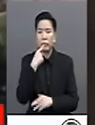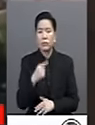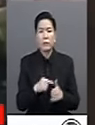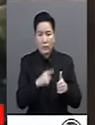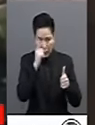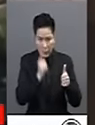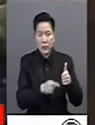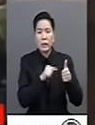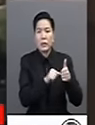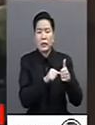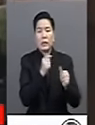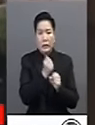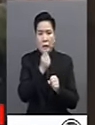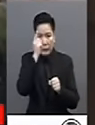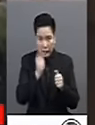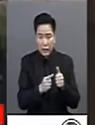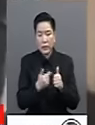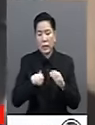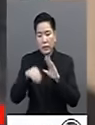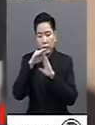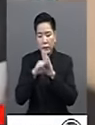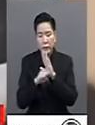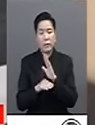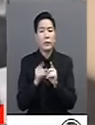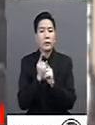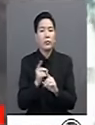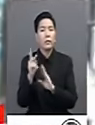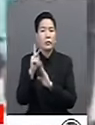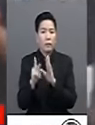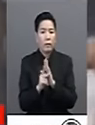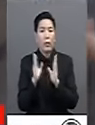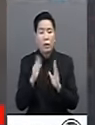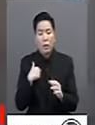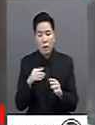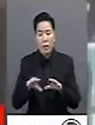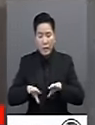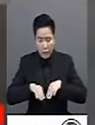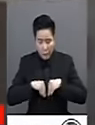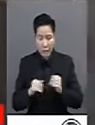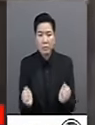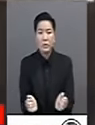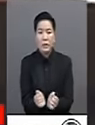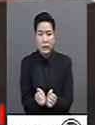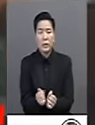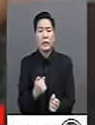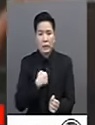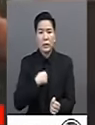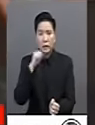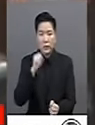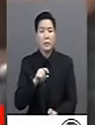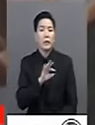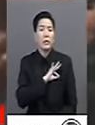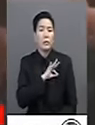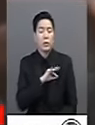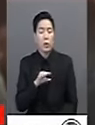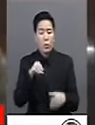ะเพราะทางเจ้าหน้าที่ก็ดำเนินการทุกอย่างตามขั้นตอนกฎหมายผู้ต้องหาก็ให้การรับสารภาพเองว่าตัวเองเนี่ยไปเป็นสมาชิก